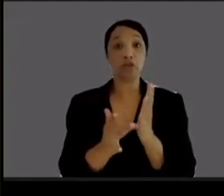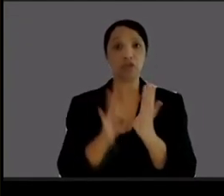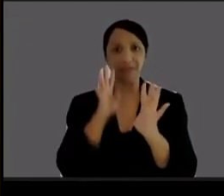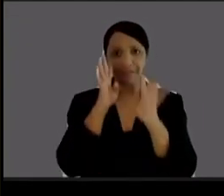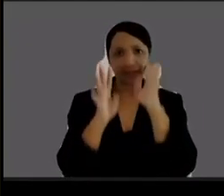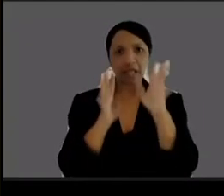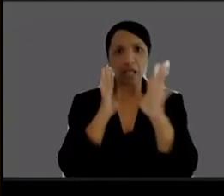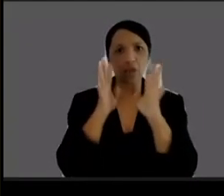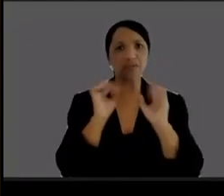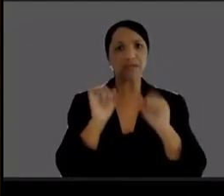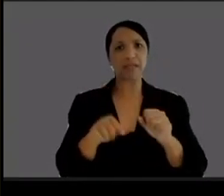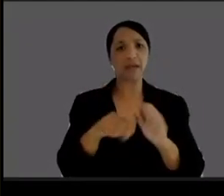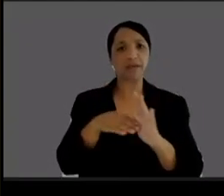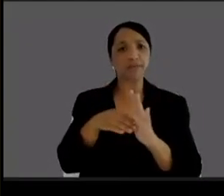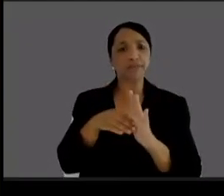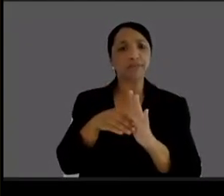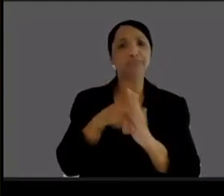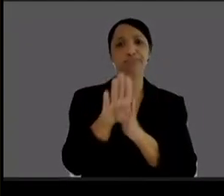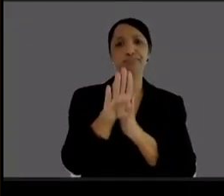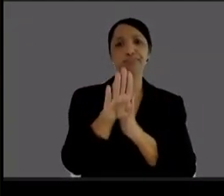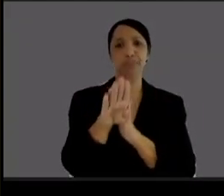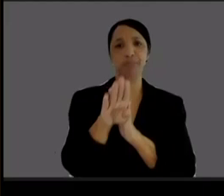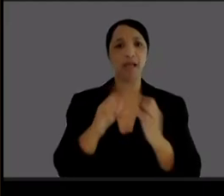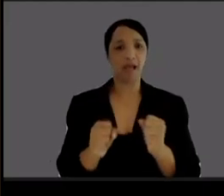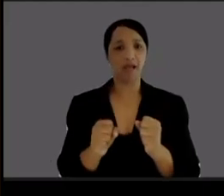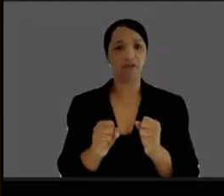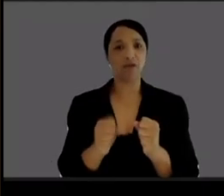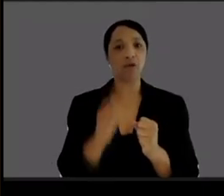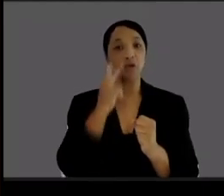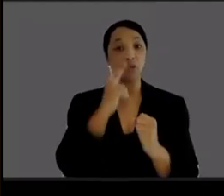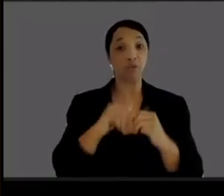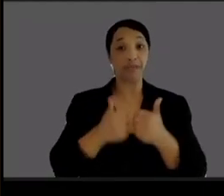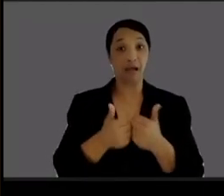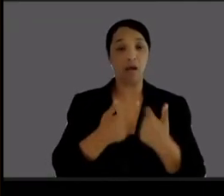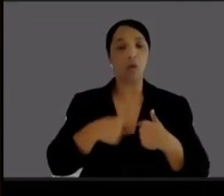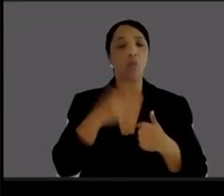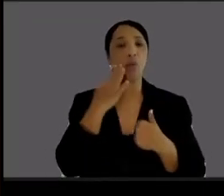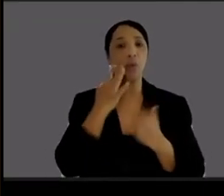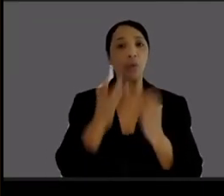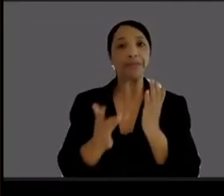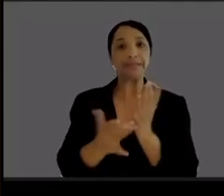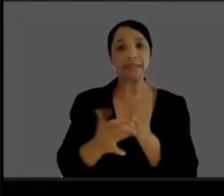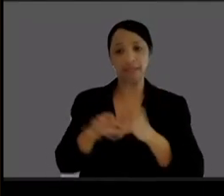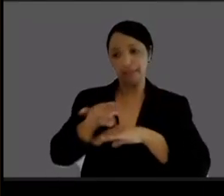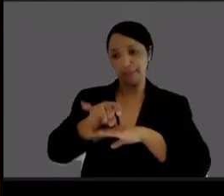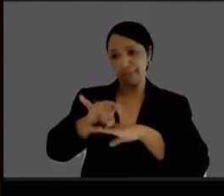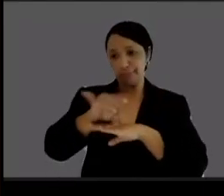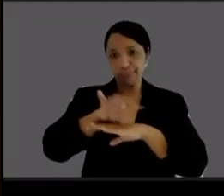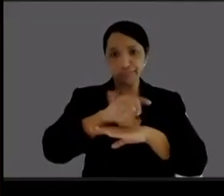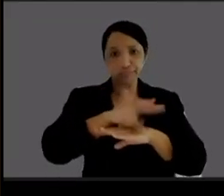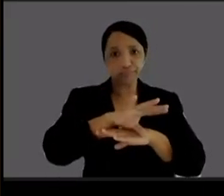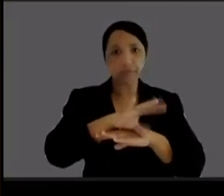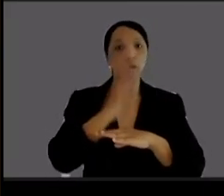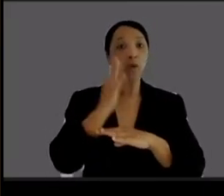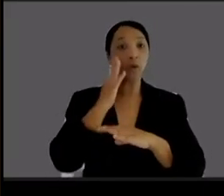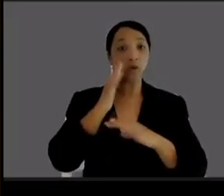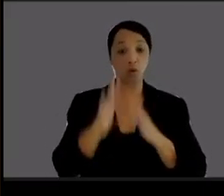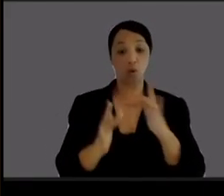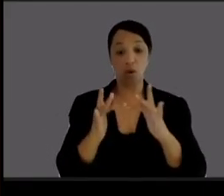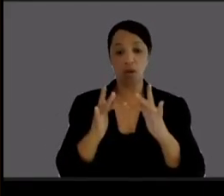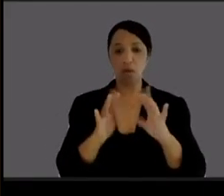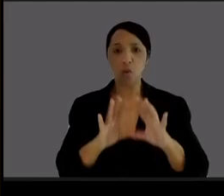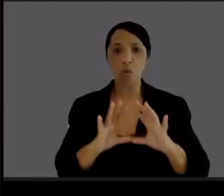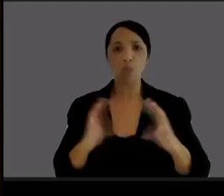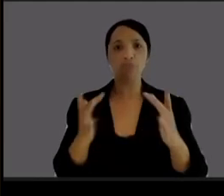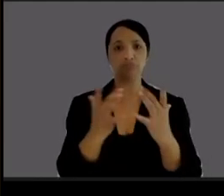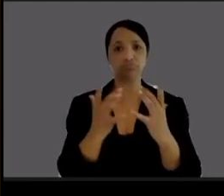わけですsdgsを実施するためにえそして技術的な支援をグローバルサウスに提供するためにそしてデジタル